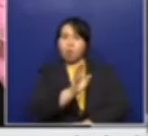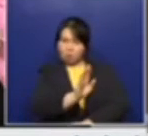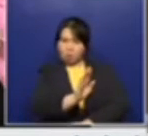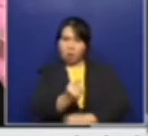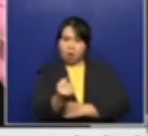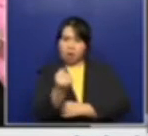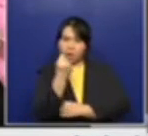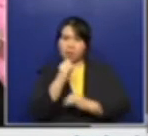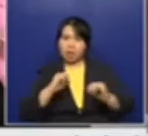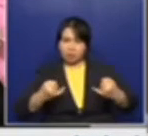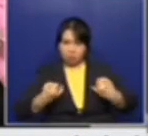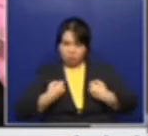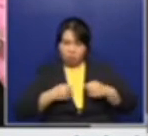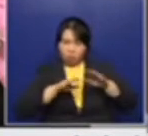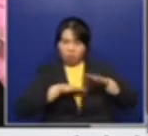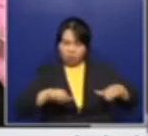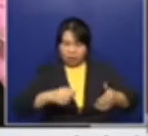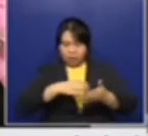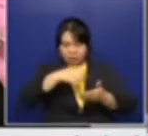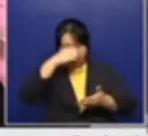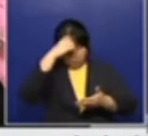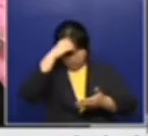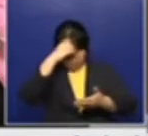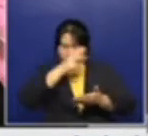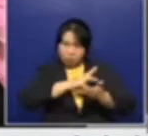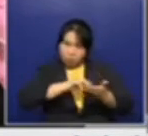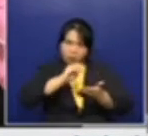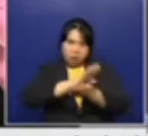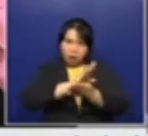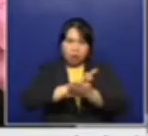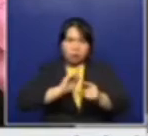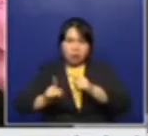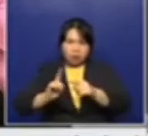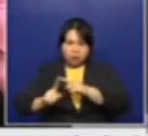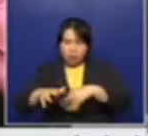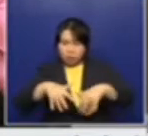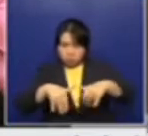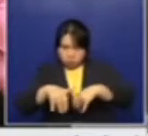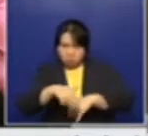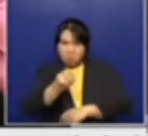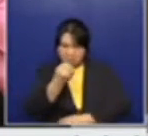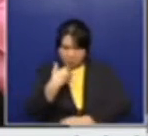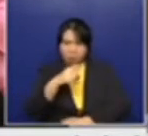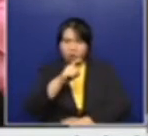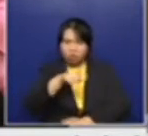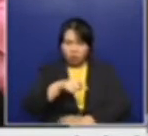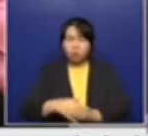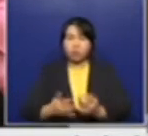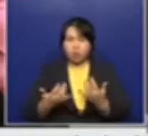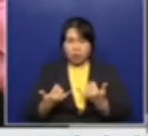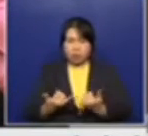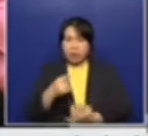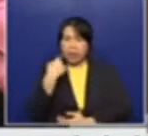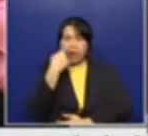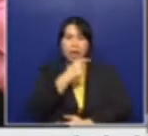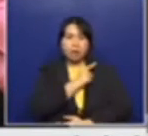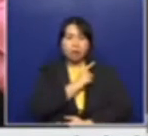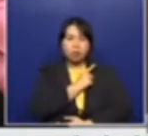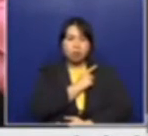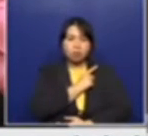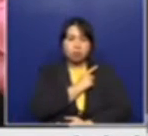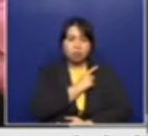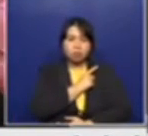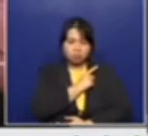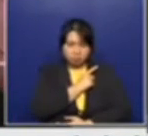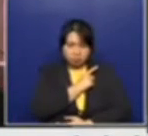คือนิสิตนักศึกษาประชาชนเพราะฉะนั้นเรื่องนี้ผมคิดว่าคนที่จะรับผิดชอบน